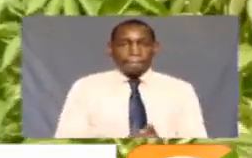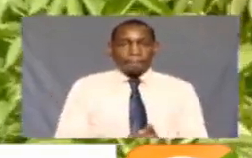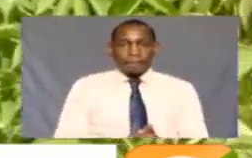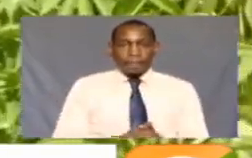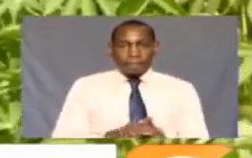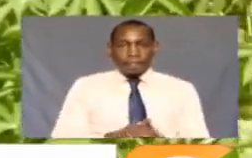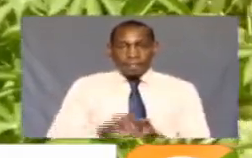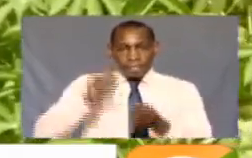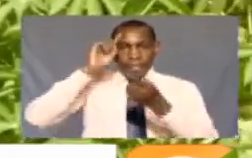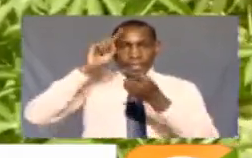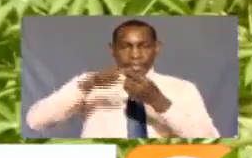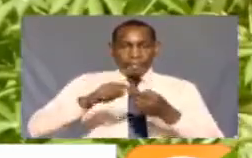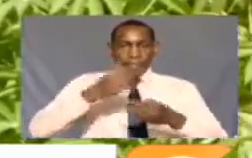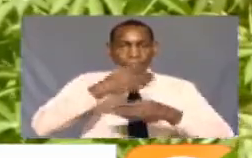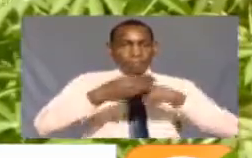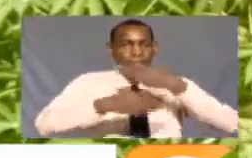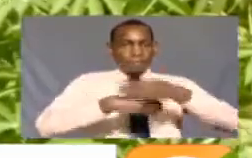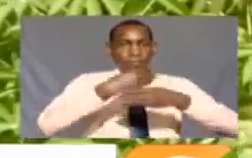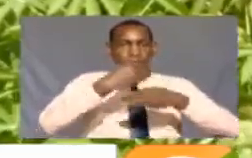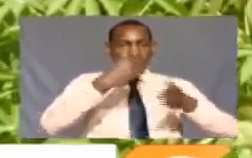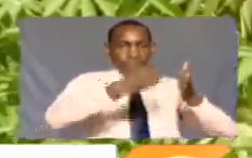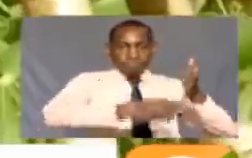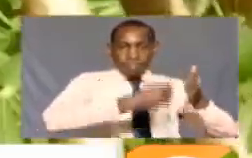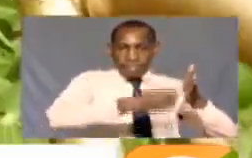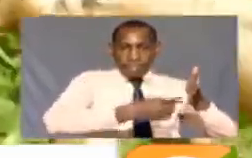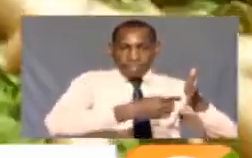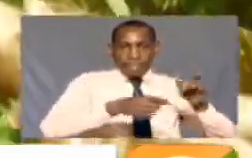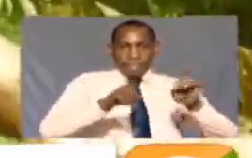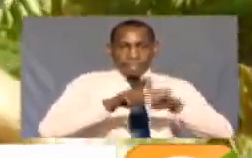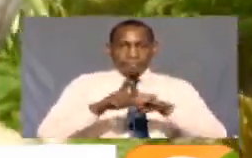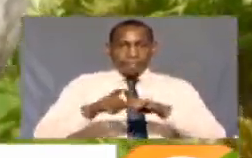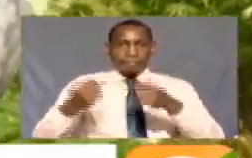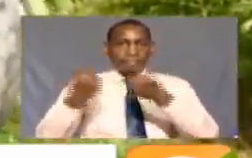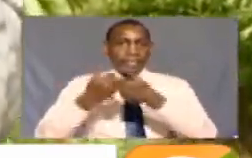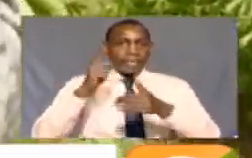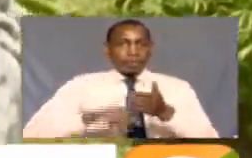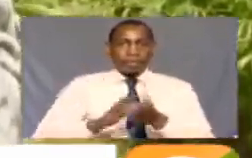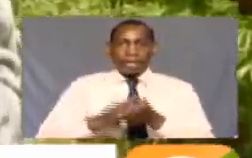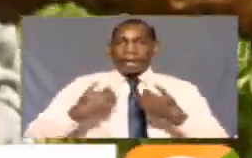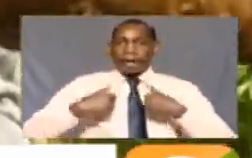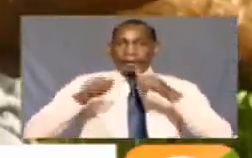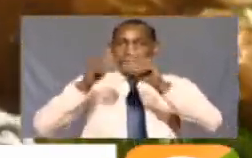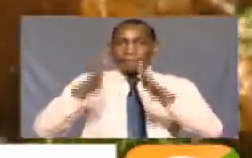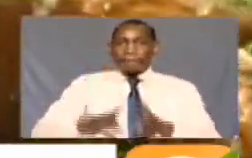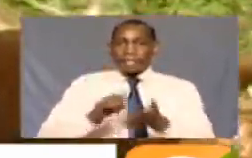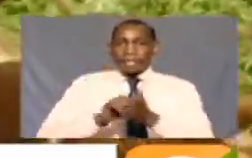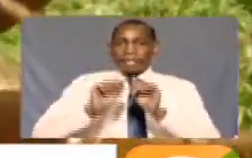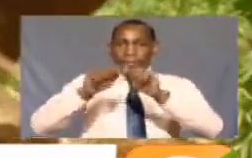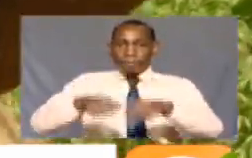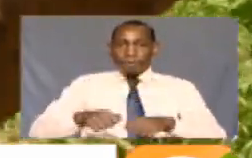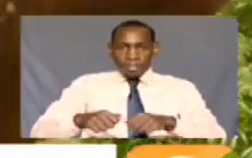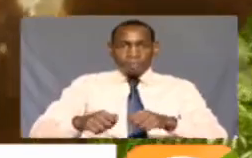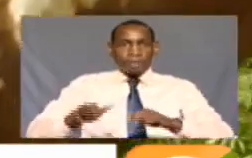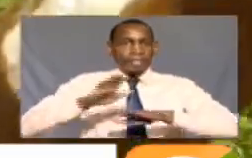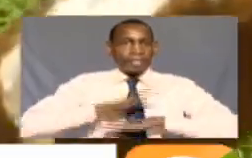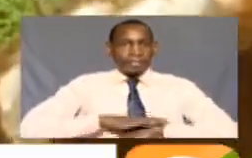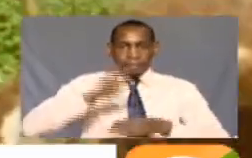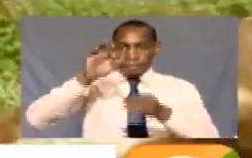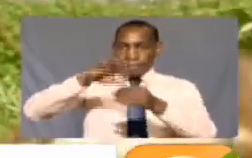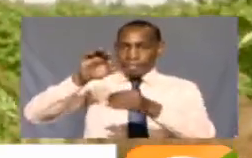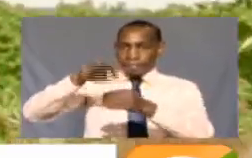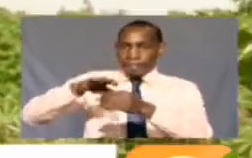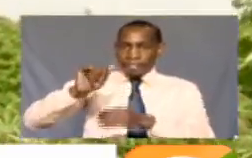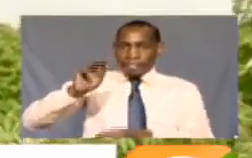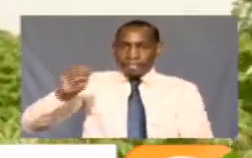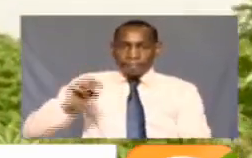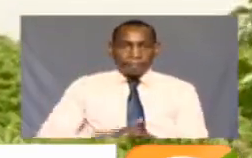ukilenga ujenzi wa kiwanda cha unga wa mihogo, ngoma imekuwa kupata wakulima watakaochushiliza hitaji la zao la mihogo.